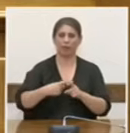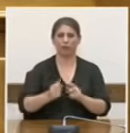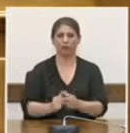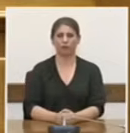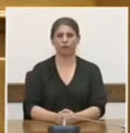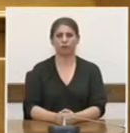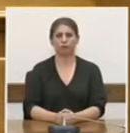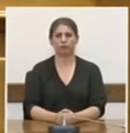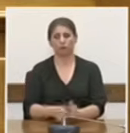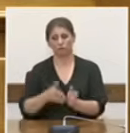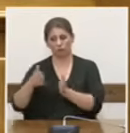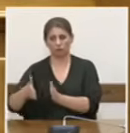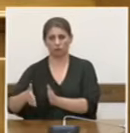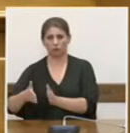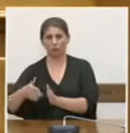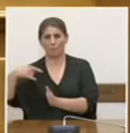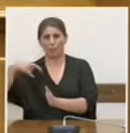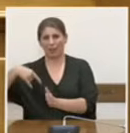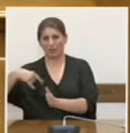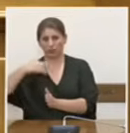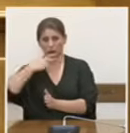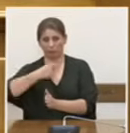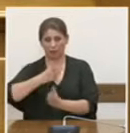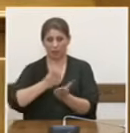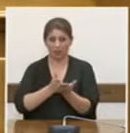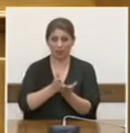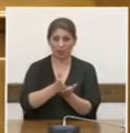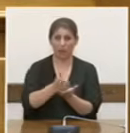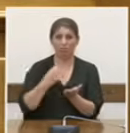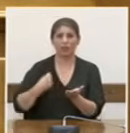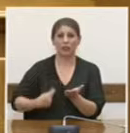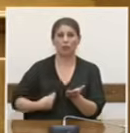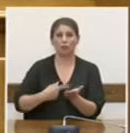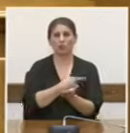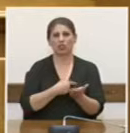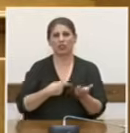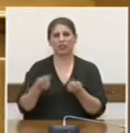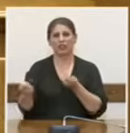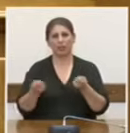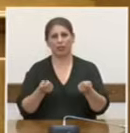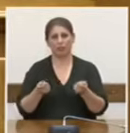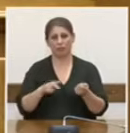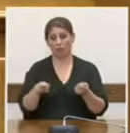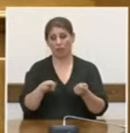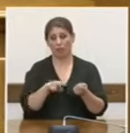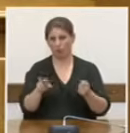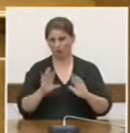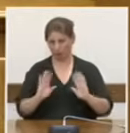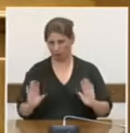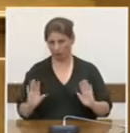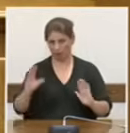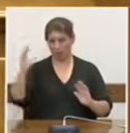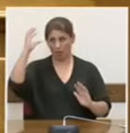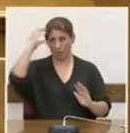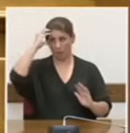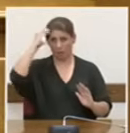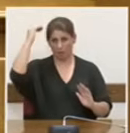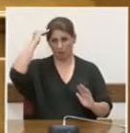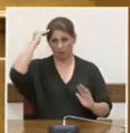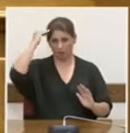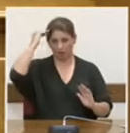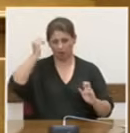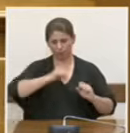Παπαλεξόπουλος, η δικαιοσύνη και η δημόσια διοίκηση είναι τα δύο πρώτα. Είναι στο μυαλό τους απελπιστικά και